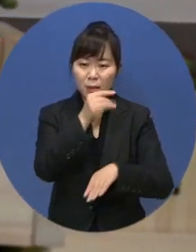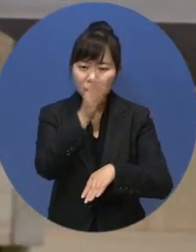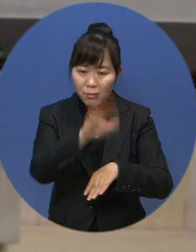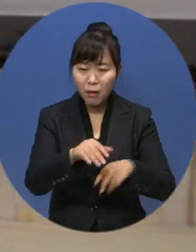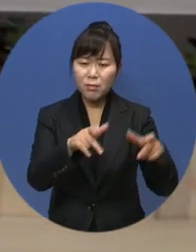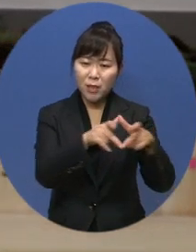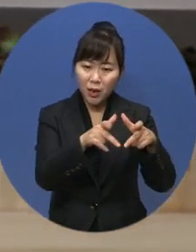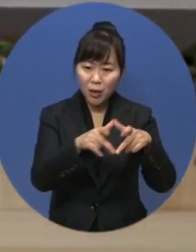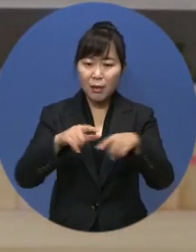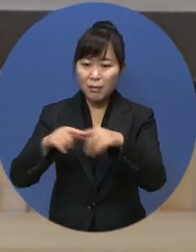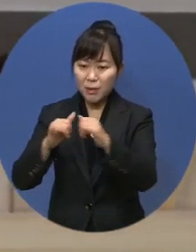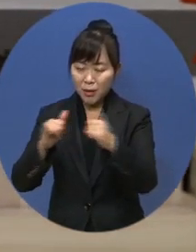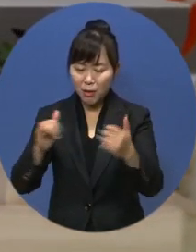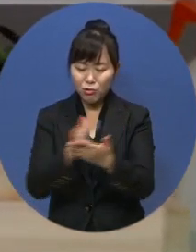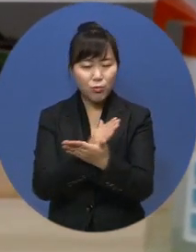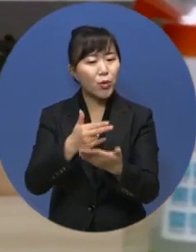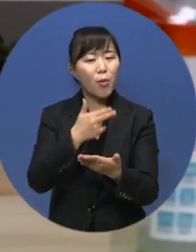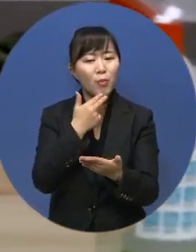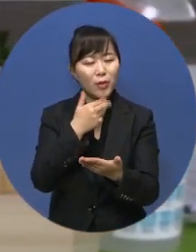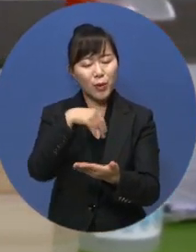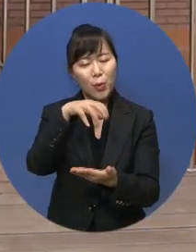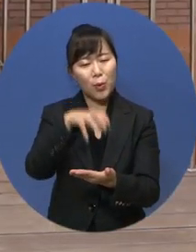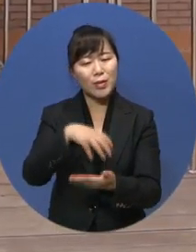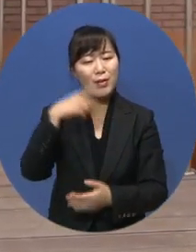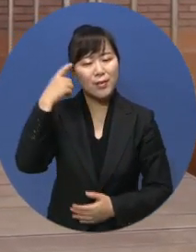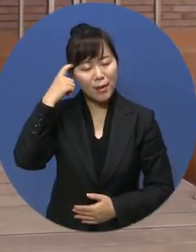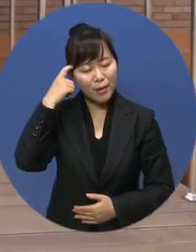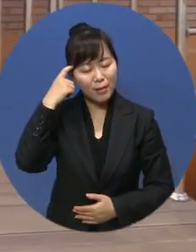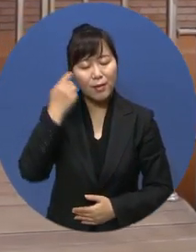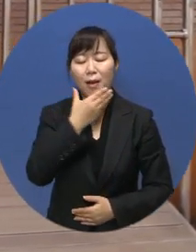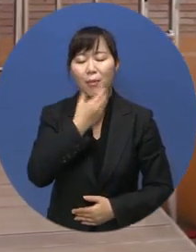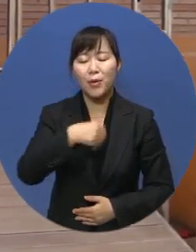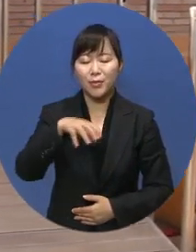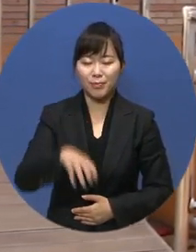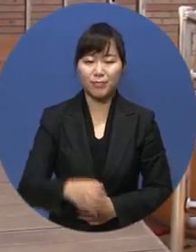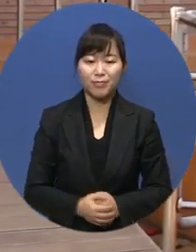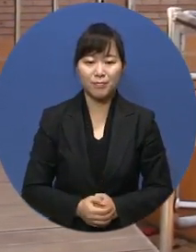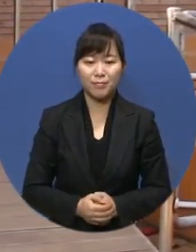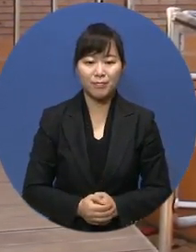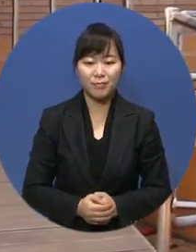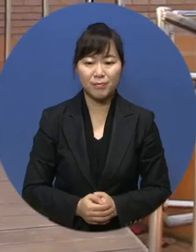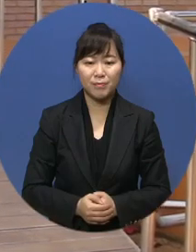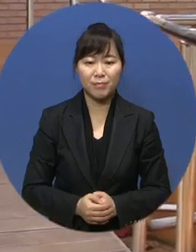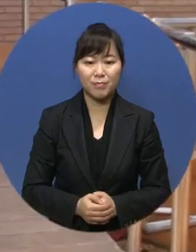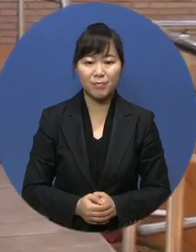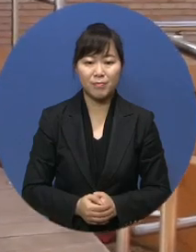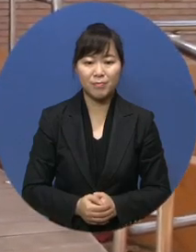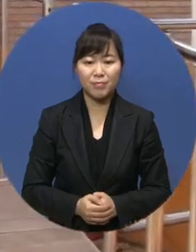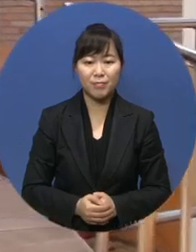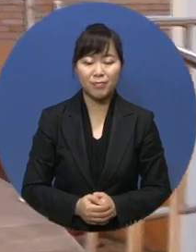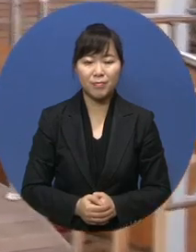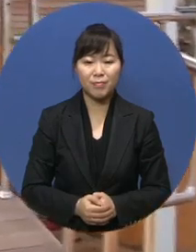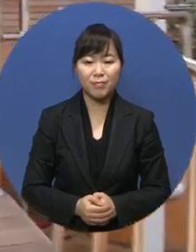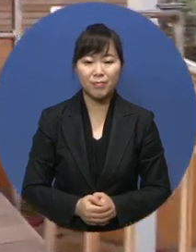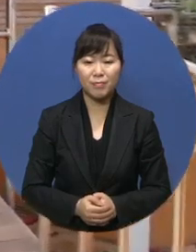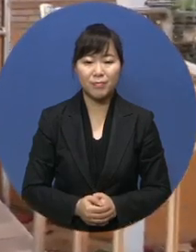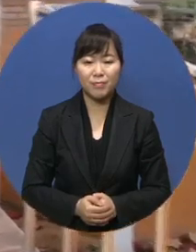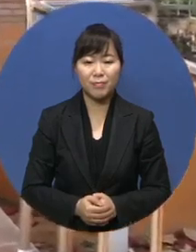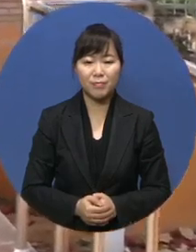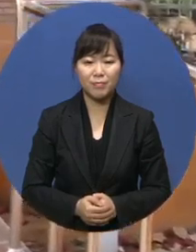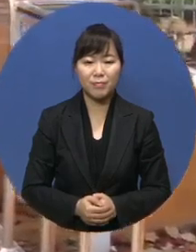비장애 9분선 이 느껴지지 않는 곳이라 생각되는 행복한 곳이었습니다 복지 tv 경기방송 저건